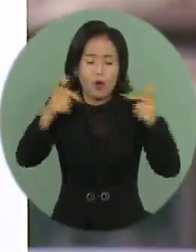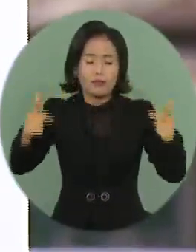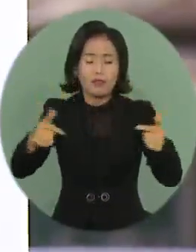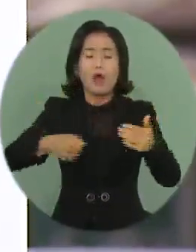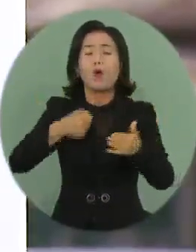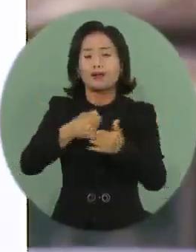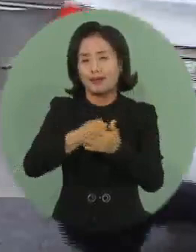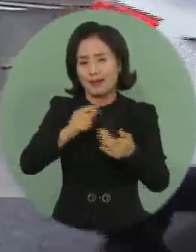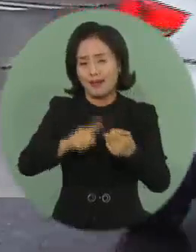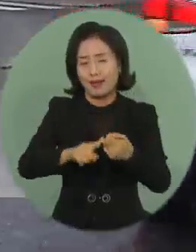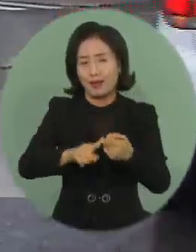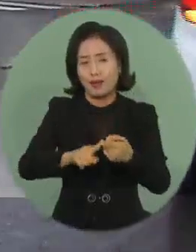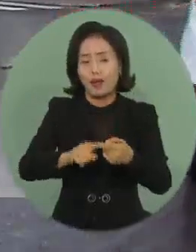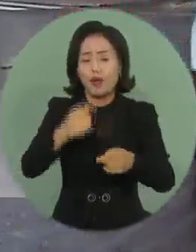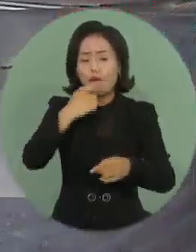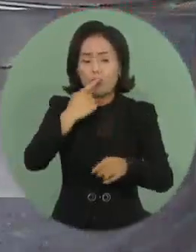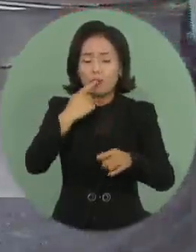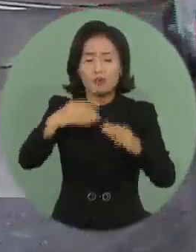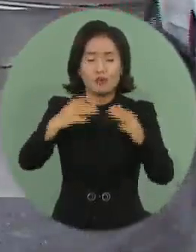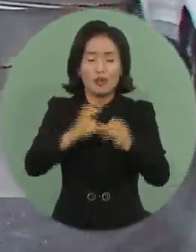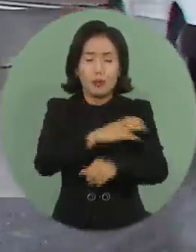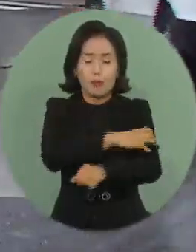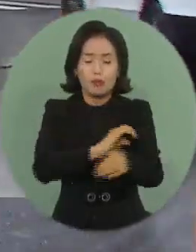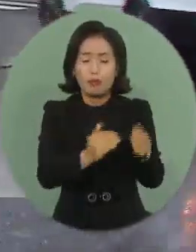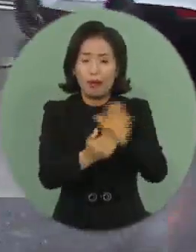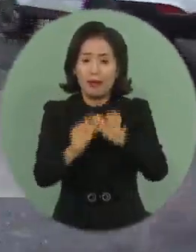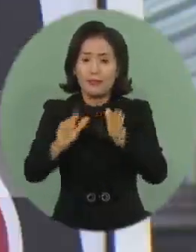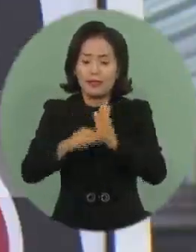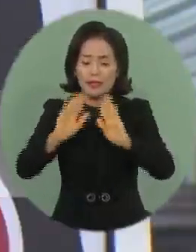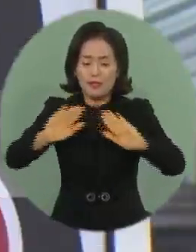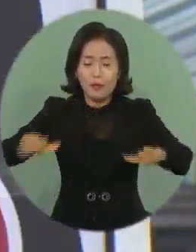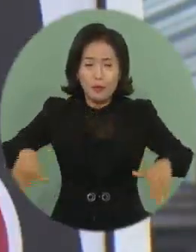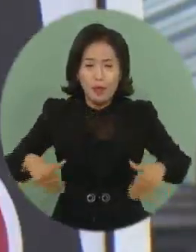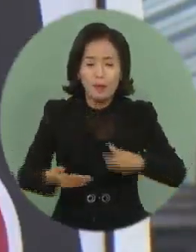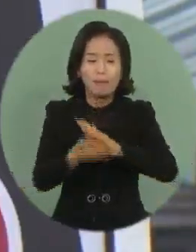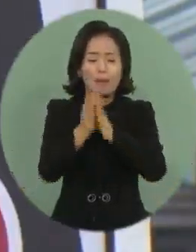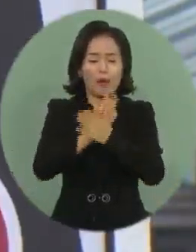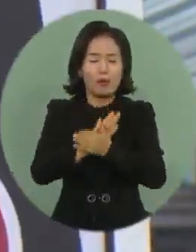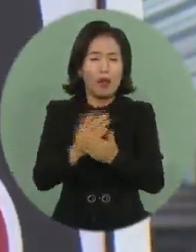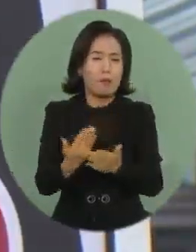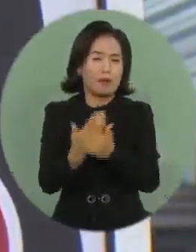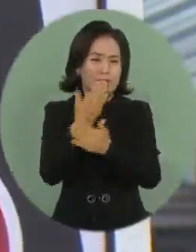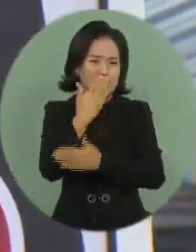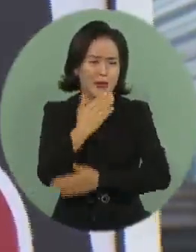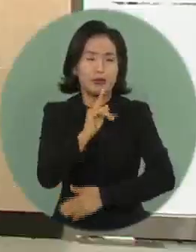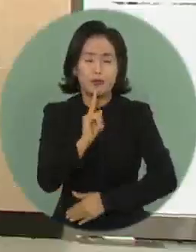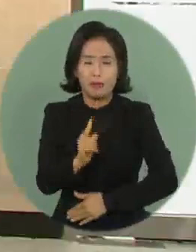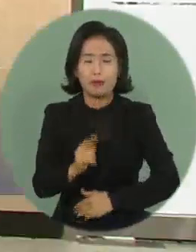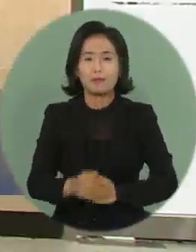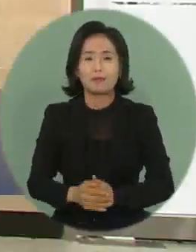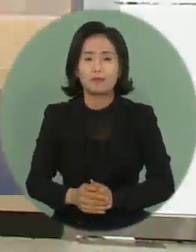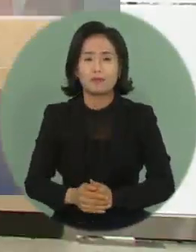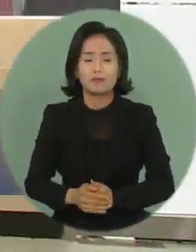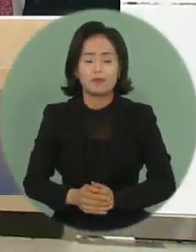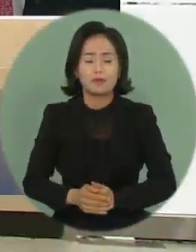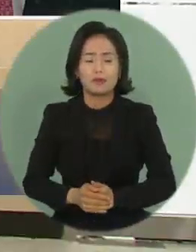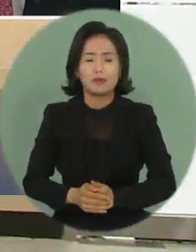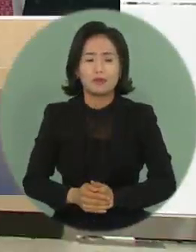점을 강조하며 민주당의 독주를 막아야 전남의 변화와 발전을 이룰 수 있다고 강조했습니다.